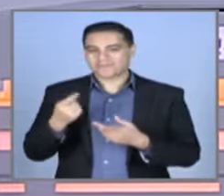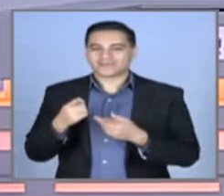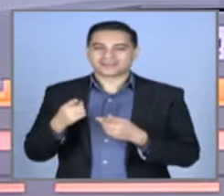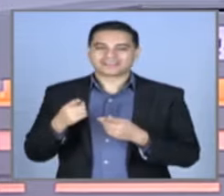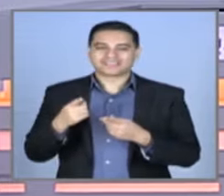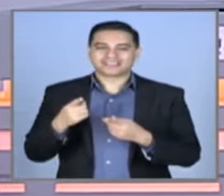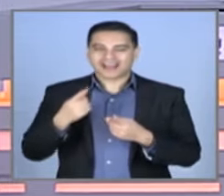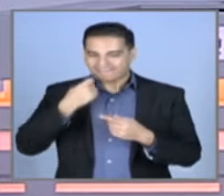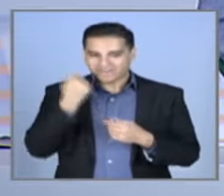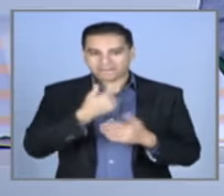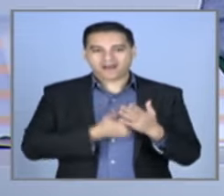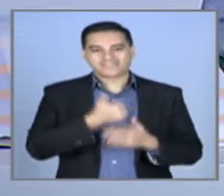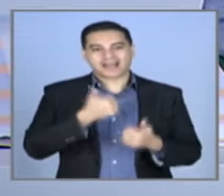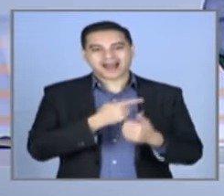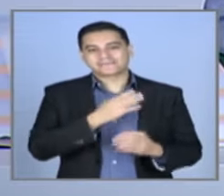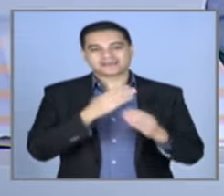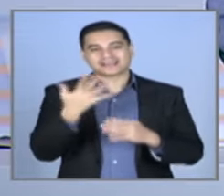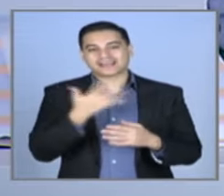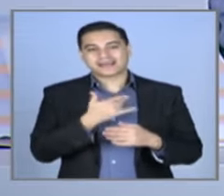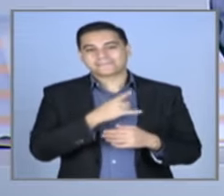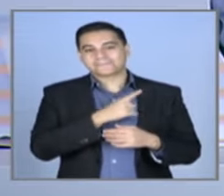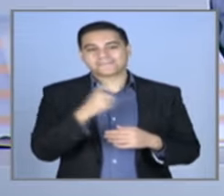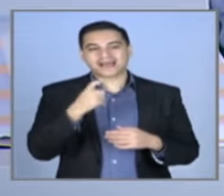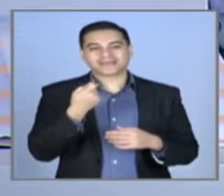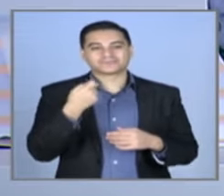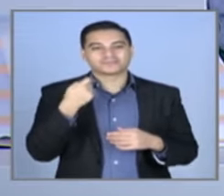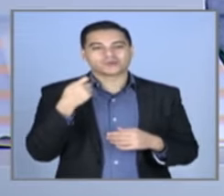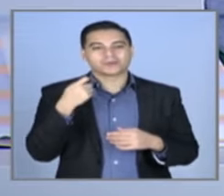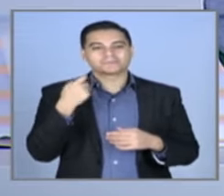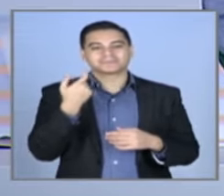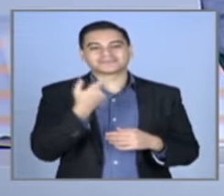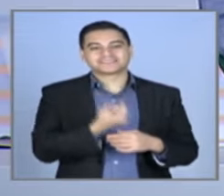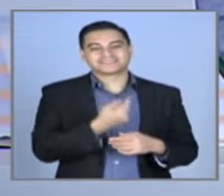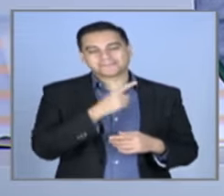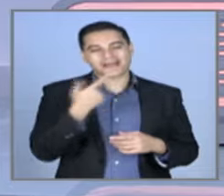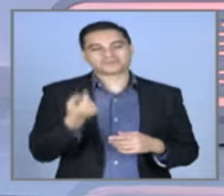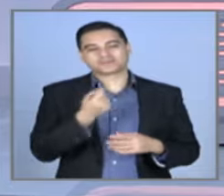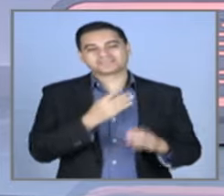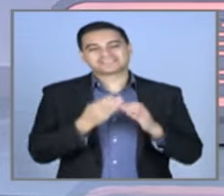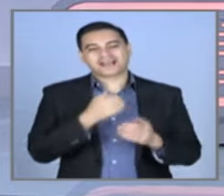نور أفضل لاعب في مصر النهاردة ب 155 نقطة.